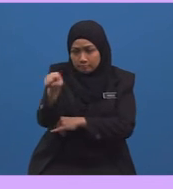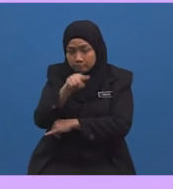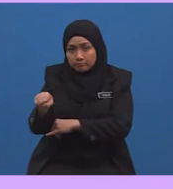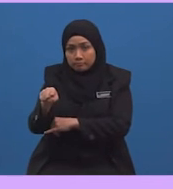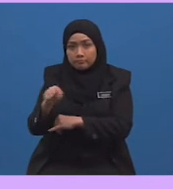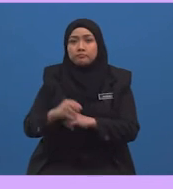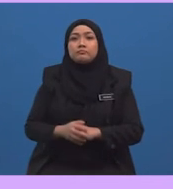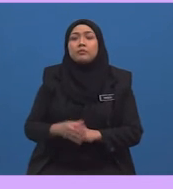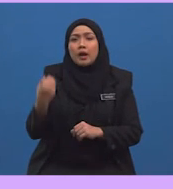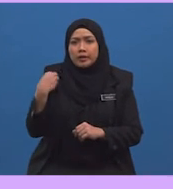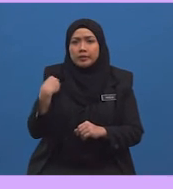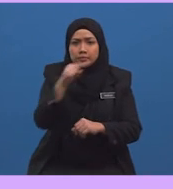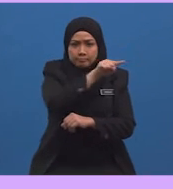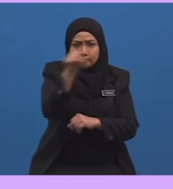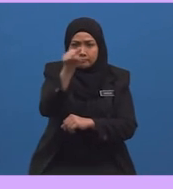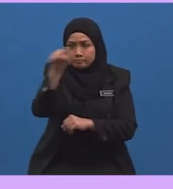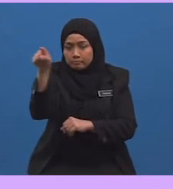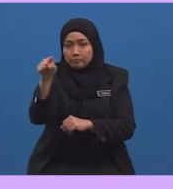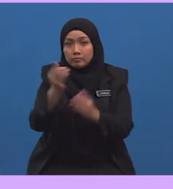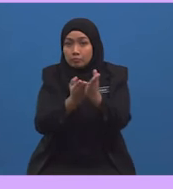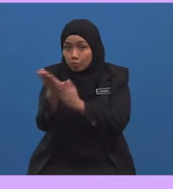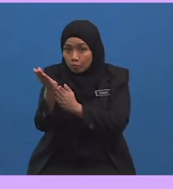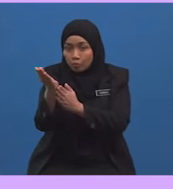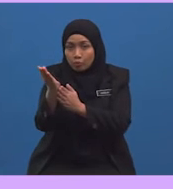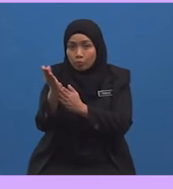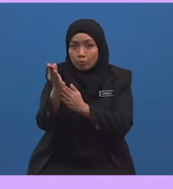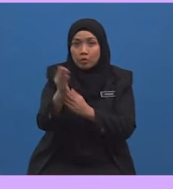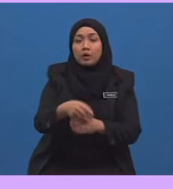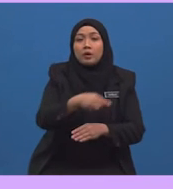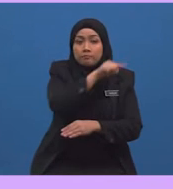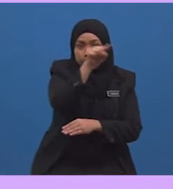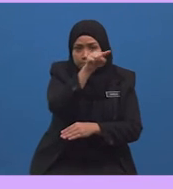tidak berputus merupakan aliran tenaga.